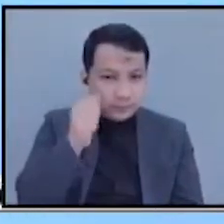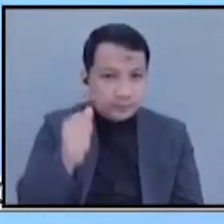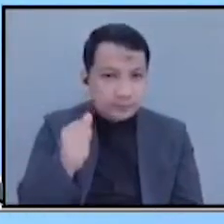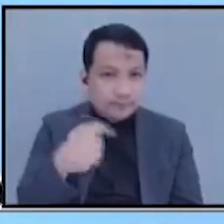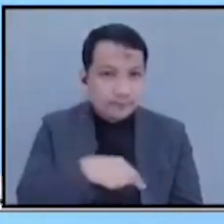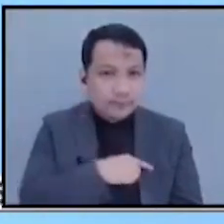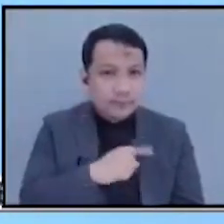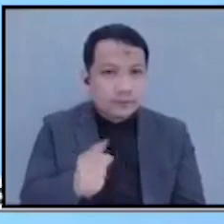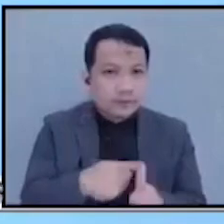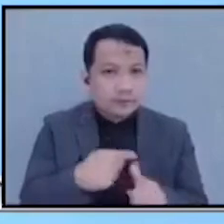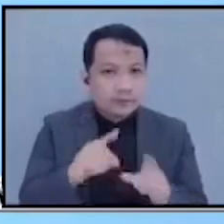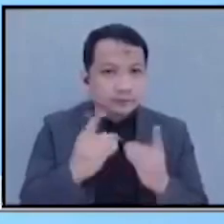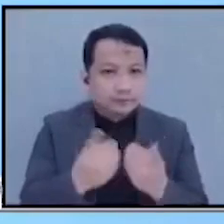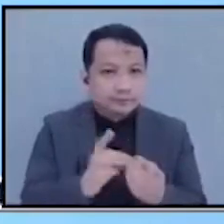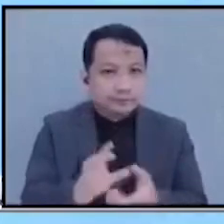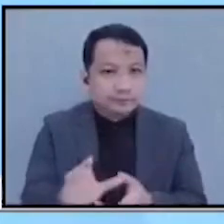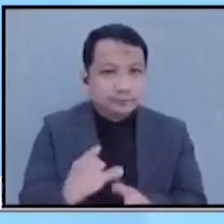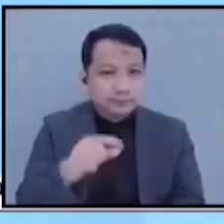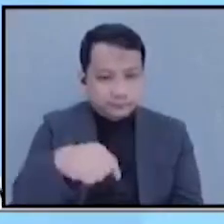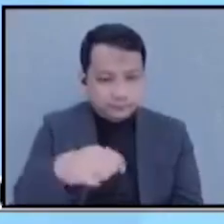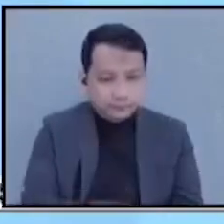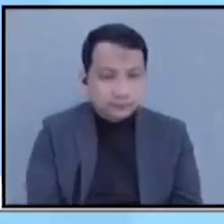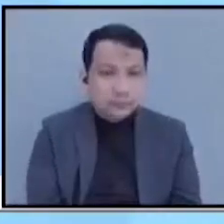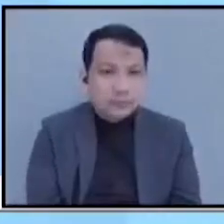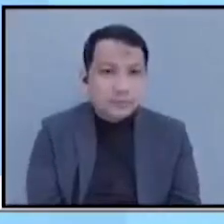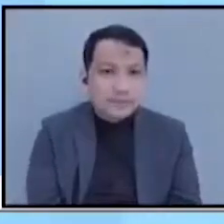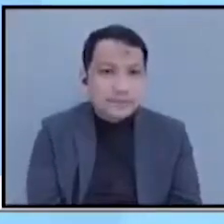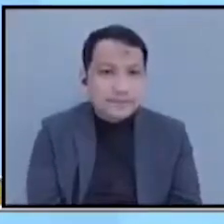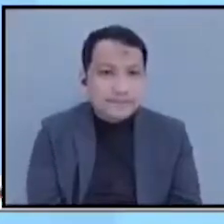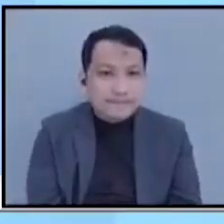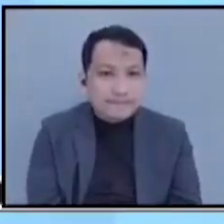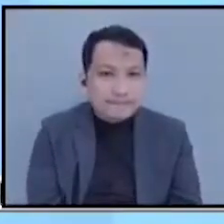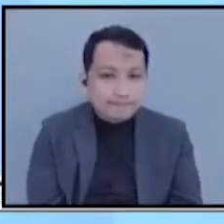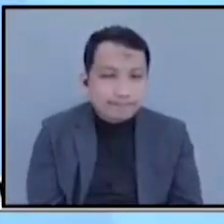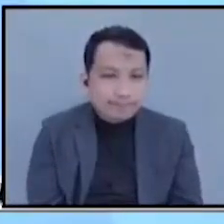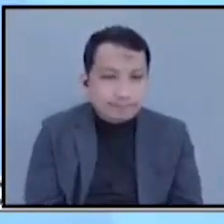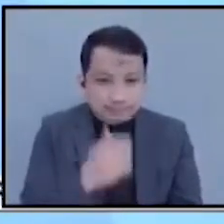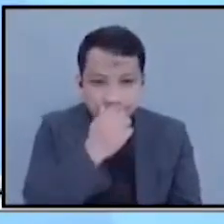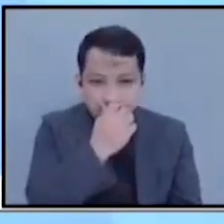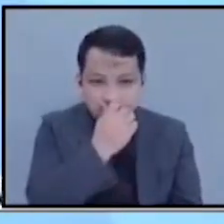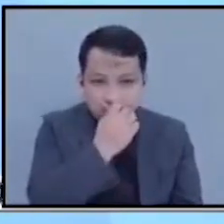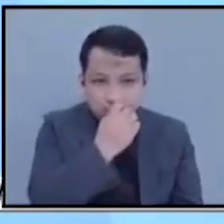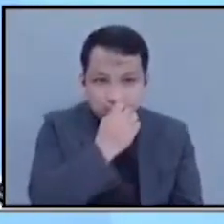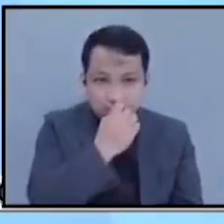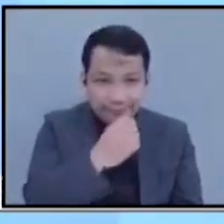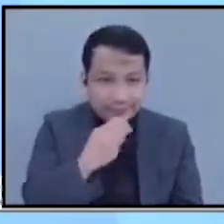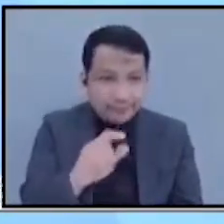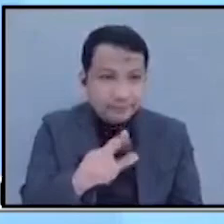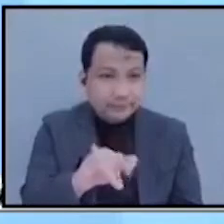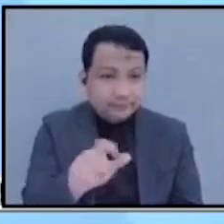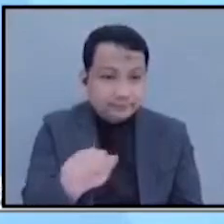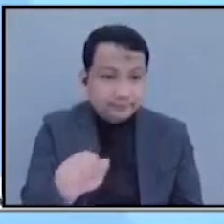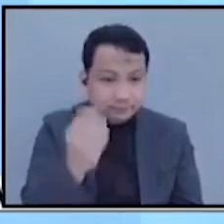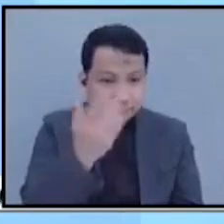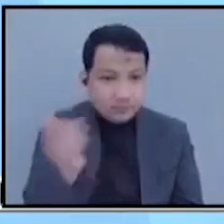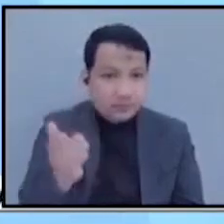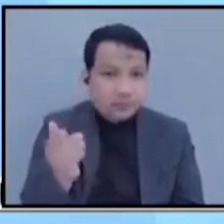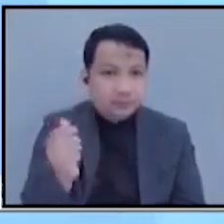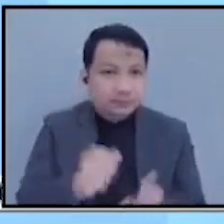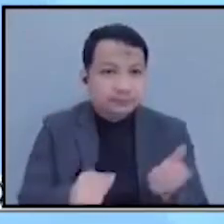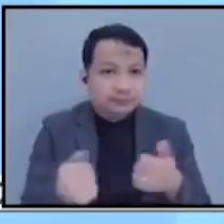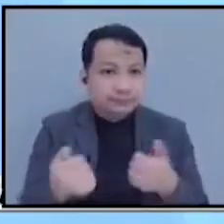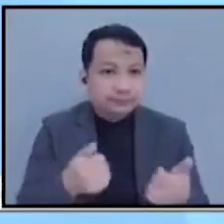distrito ng Quezon City. Suportado rin ni First Lady Liza Araneta Marcos ang nasabing patimpalak kung